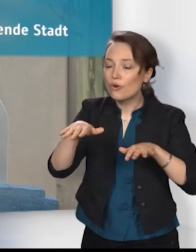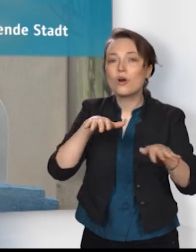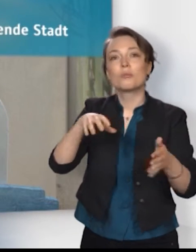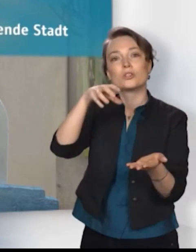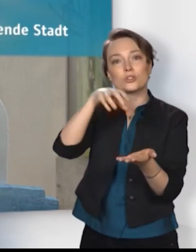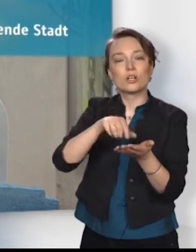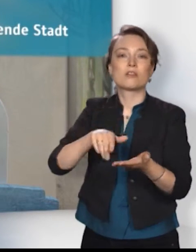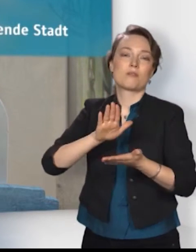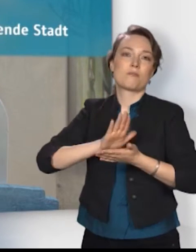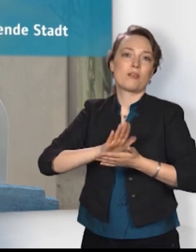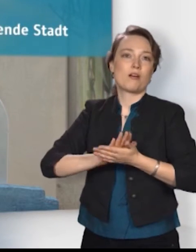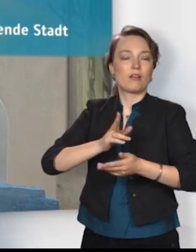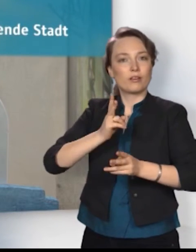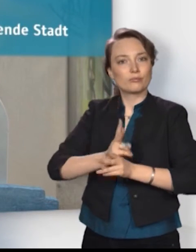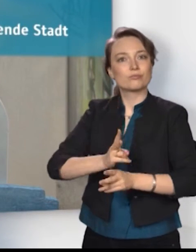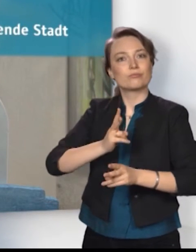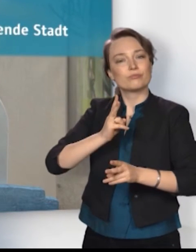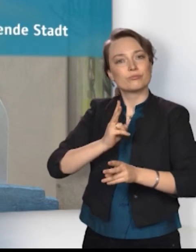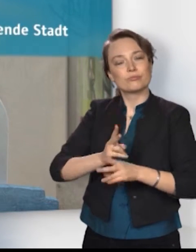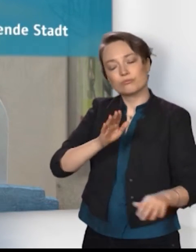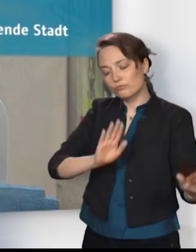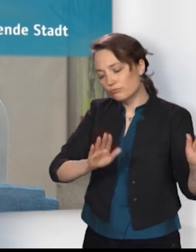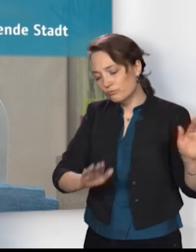eine bleibende